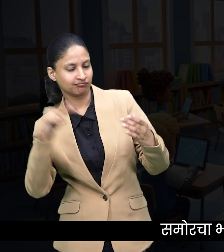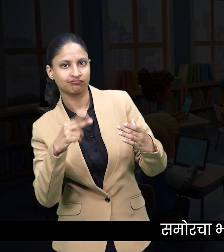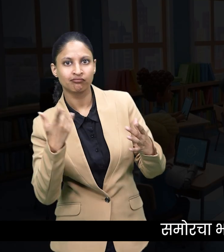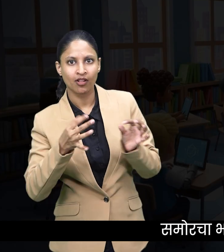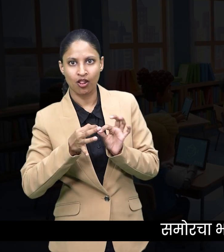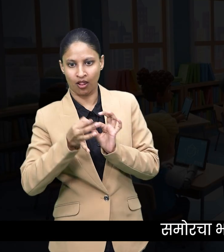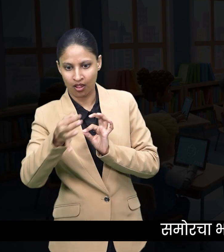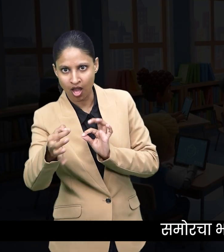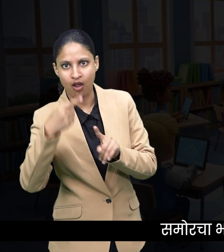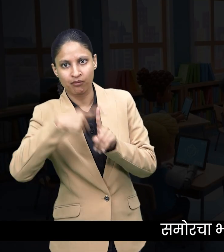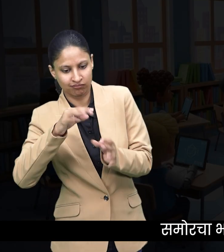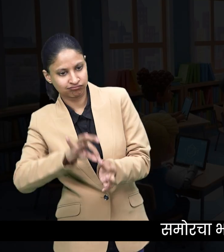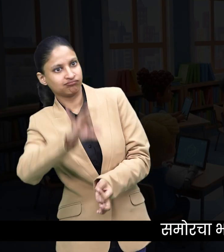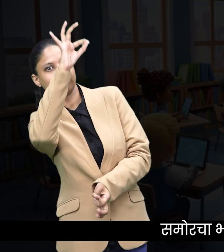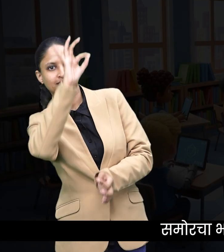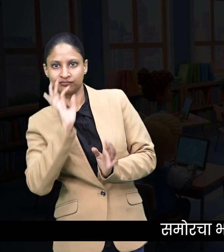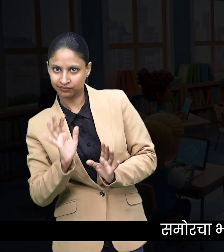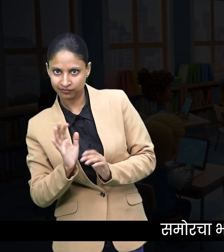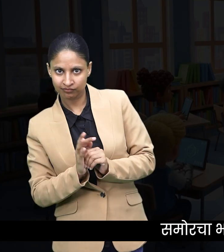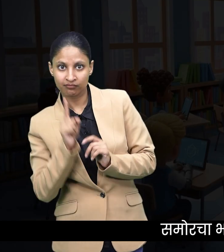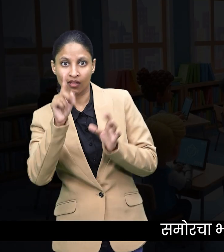बाजूचा दृश्य लांबी आणि उंची दर्शवितो.